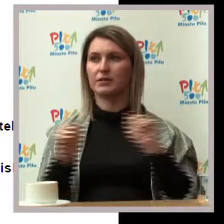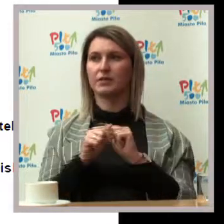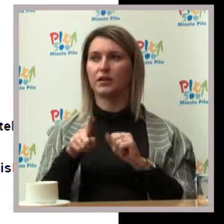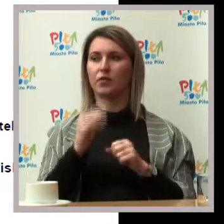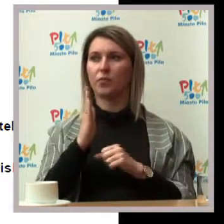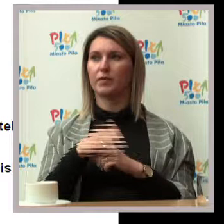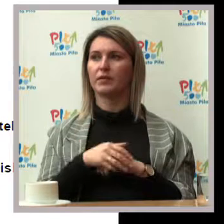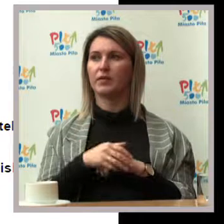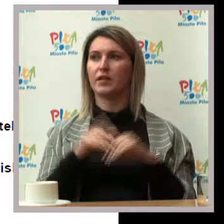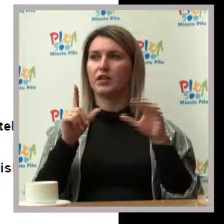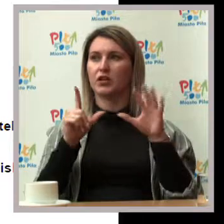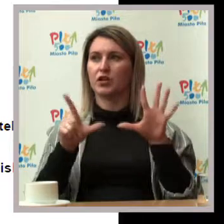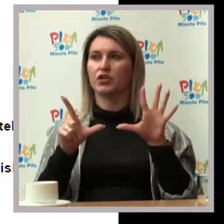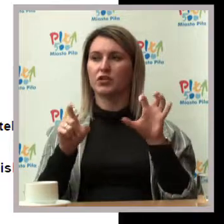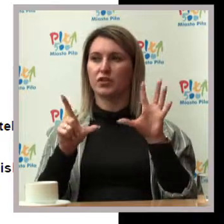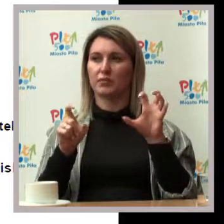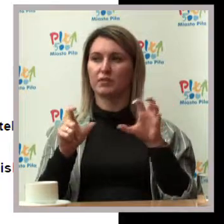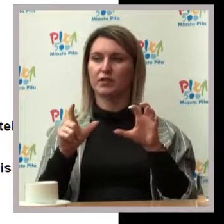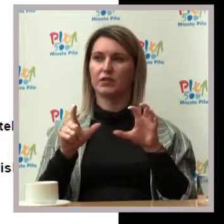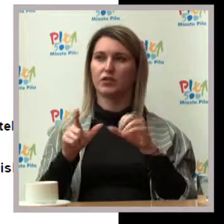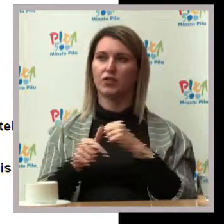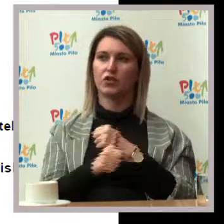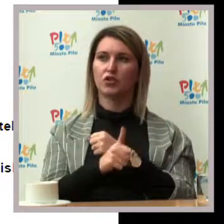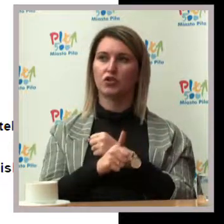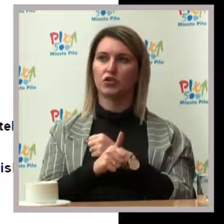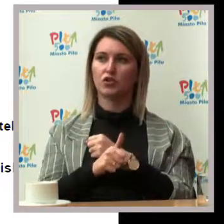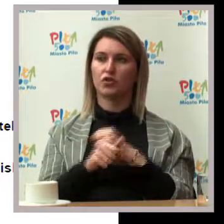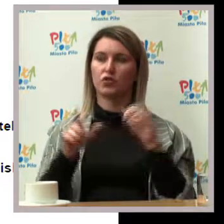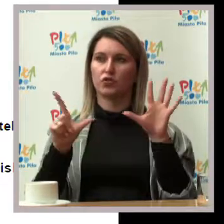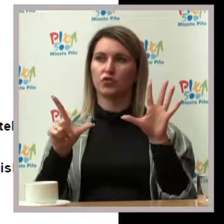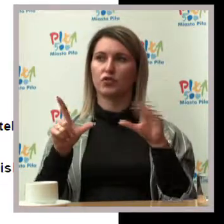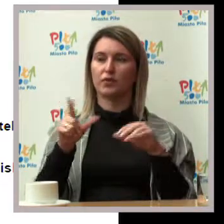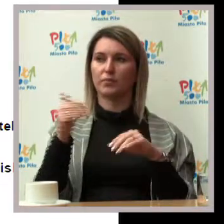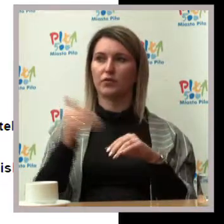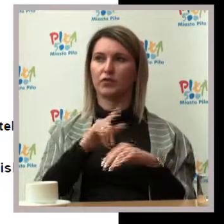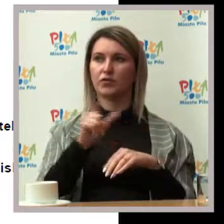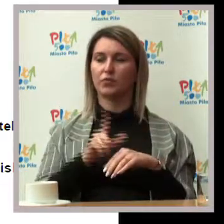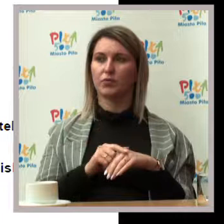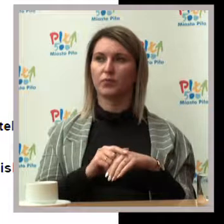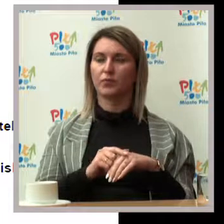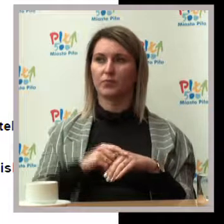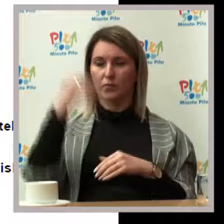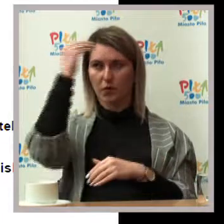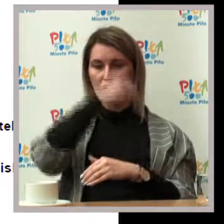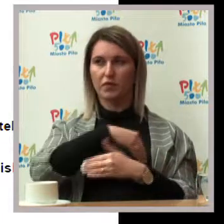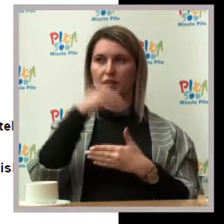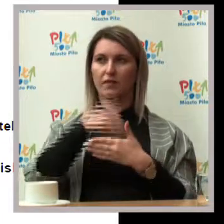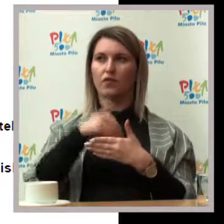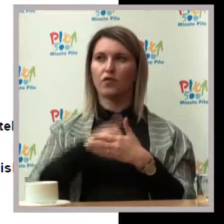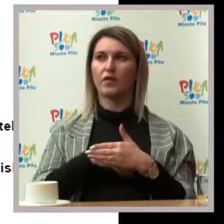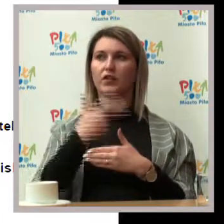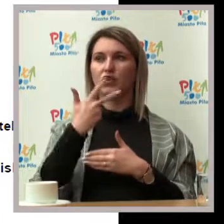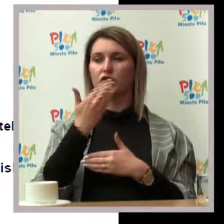to będzie 767 tysięcy złotych. Oświata i wychowanie to kwota ponad 3 milionów